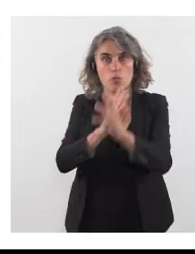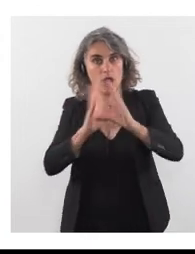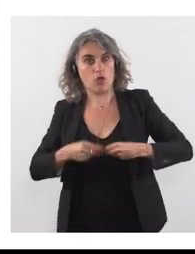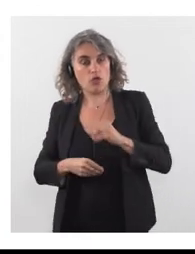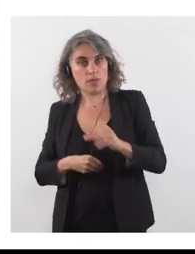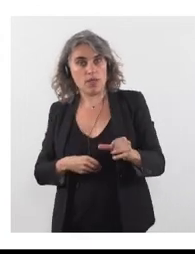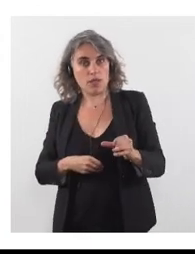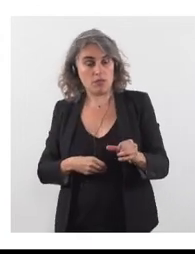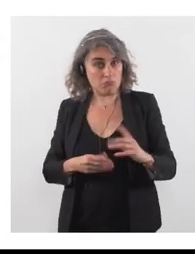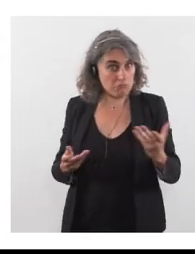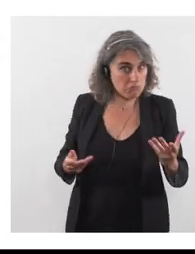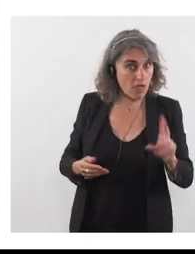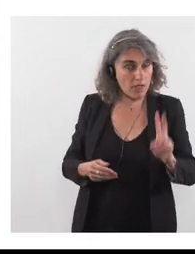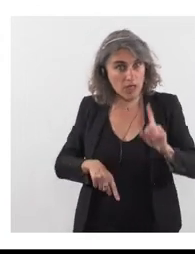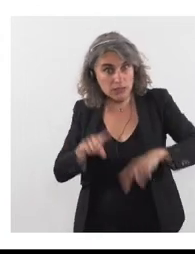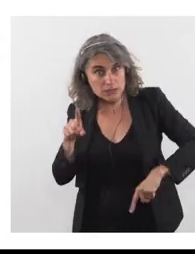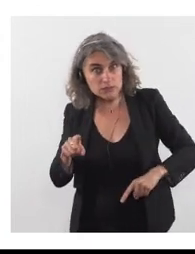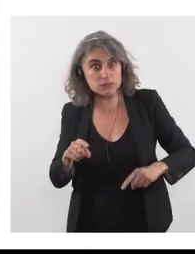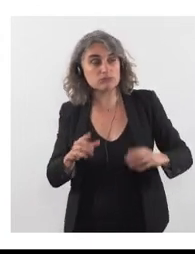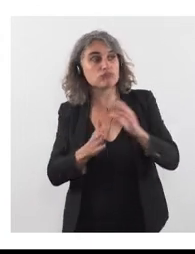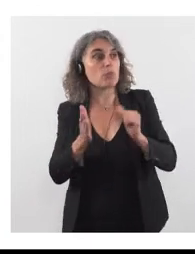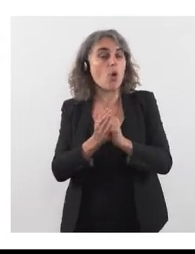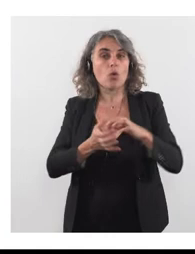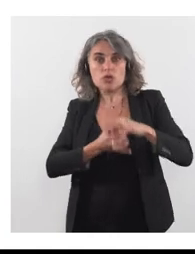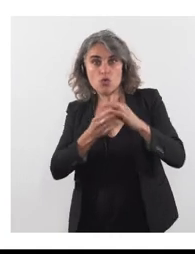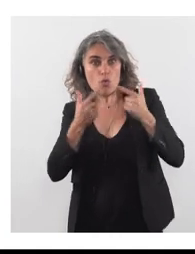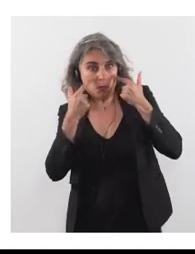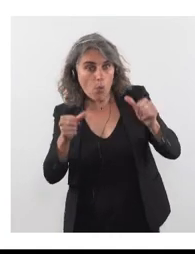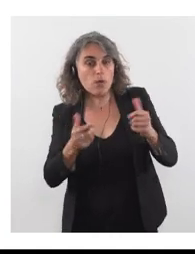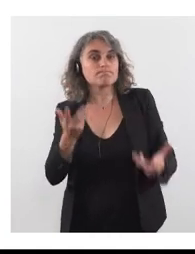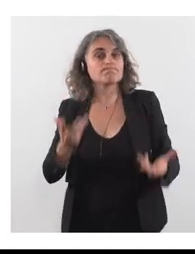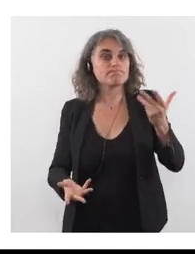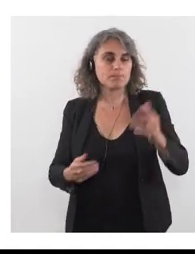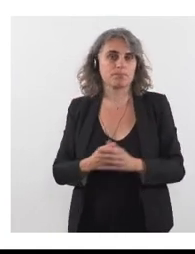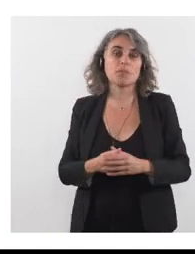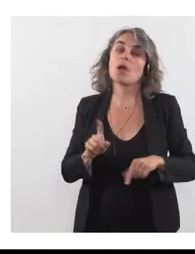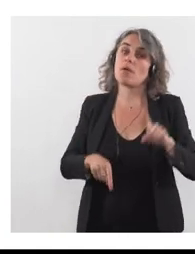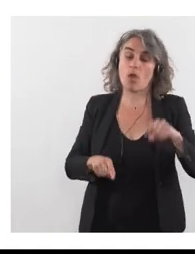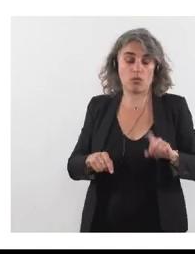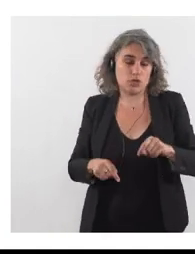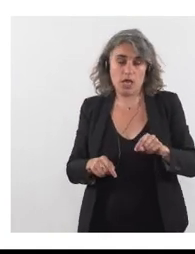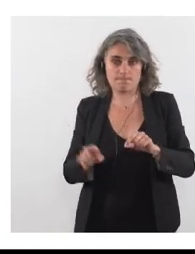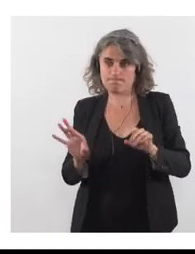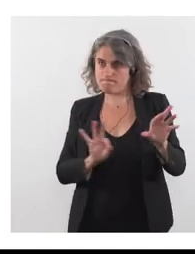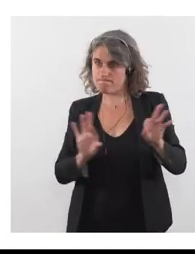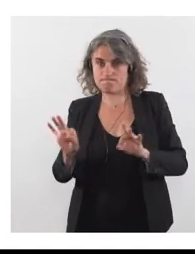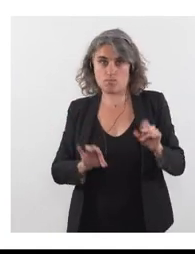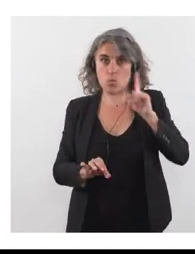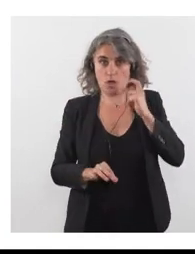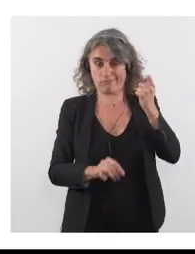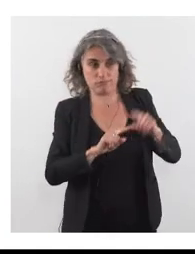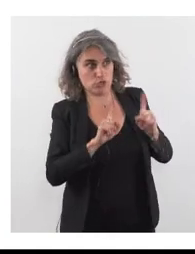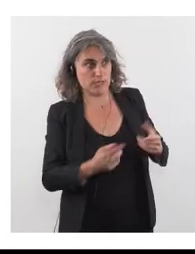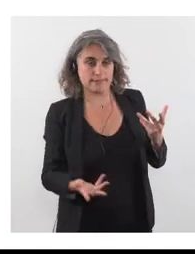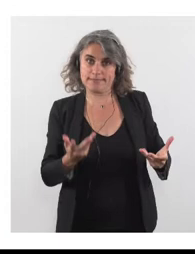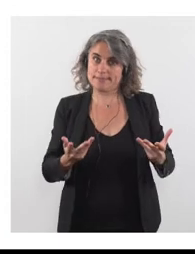dossier que nous suivons, mais effectivement, nous devons faire des choix parce que budgétairement, on ne sait pas suivre tous les dossiers. Et donc, une des manières que nous avons,